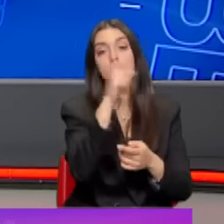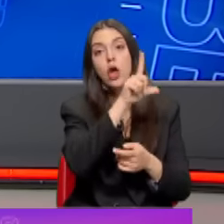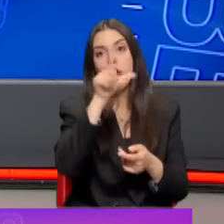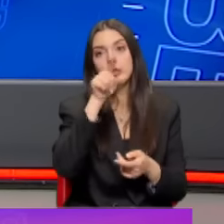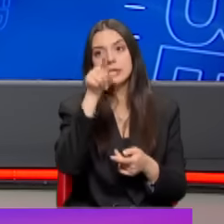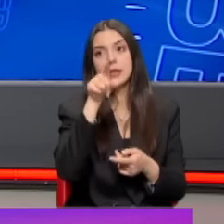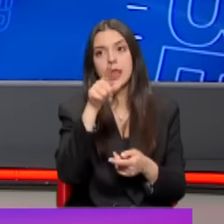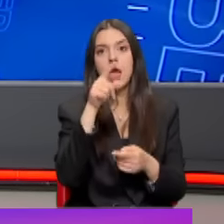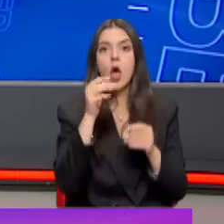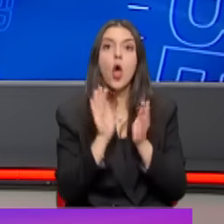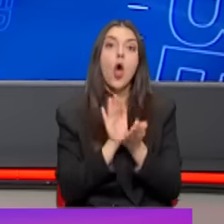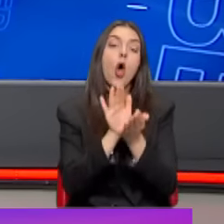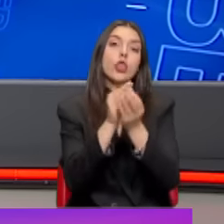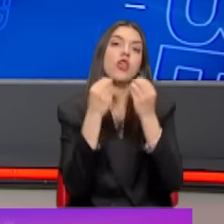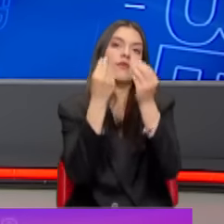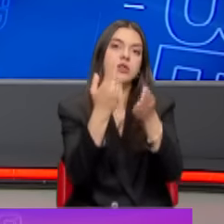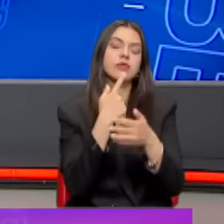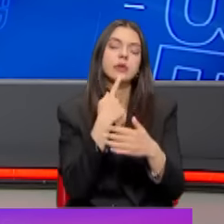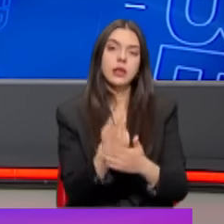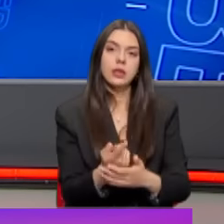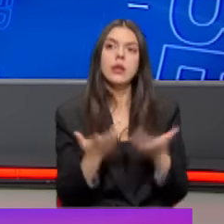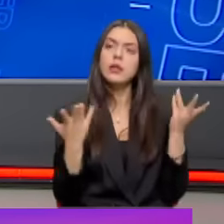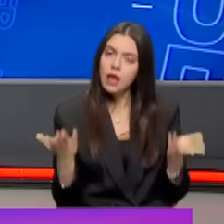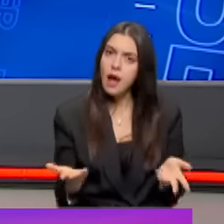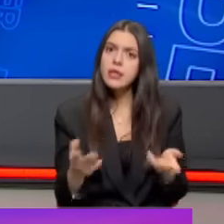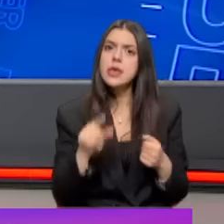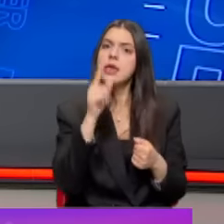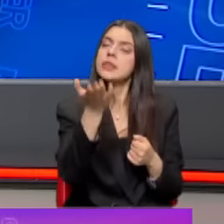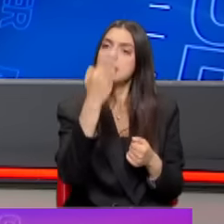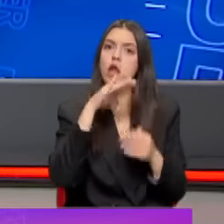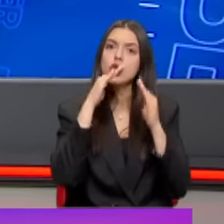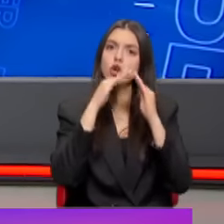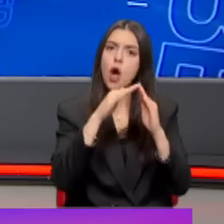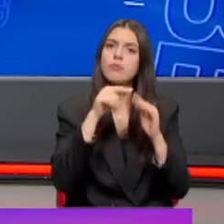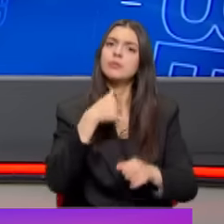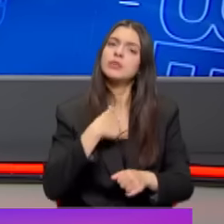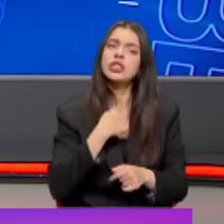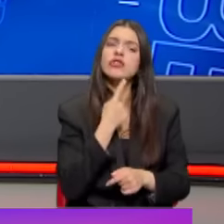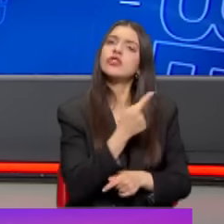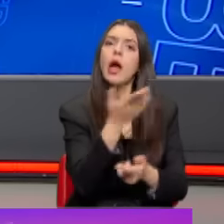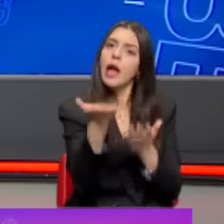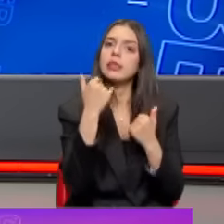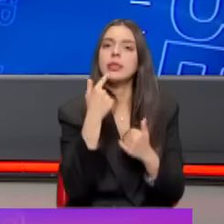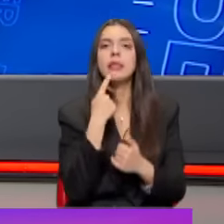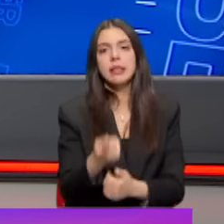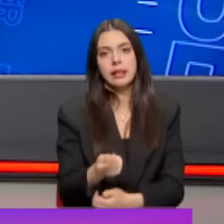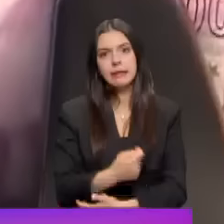kadar ödüllendirilecek yani gelin komşunuzu bize Şikayet